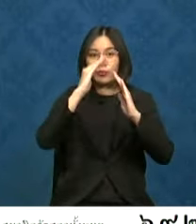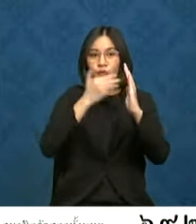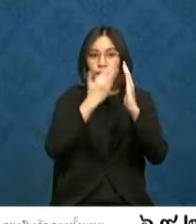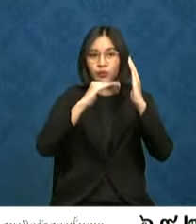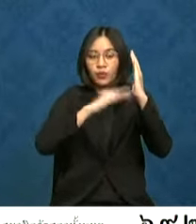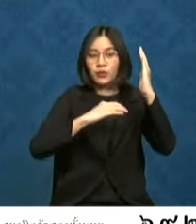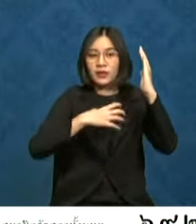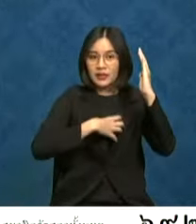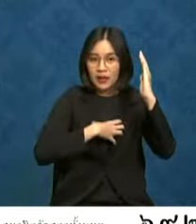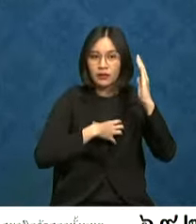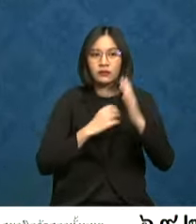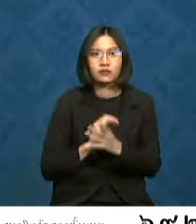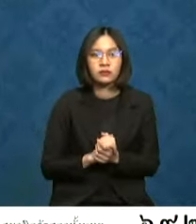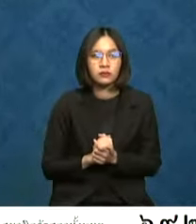ง